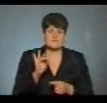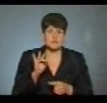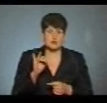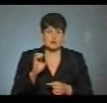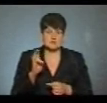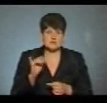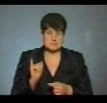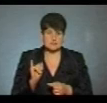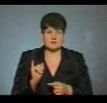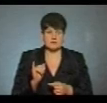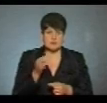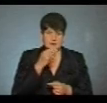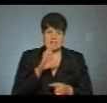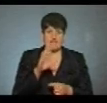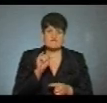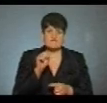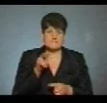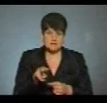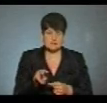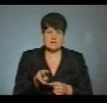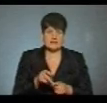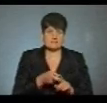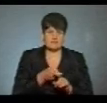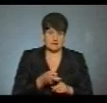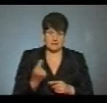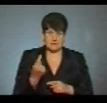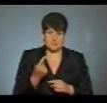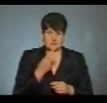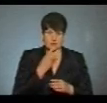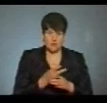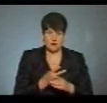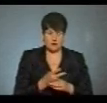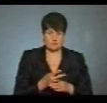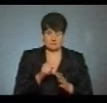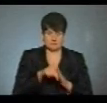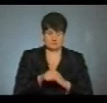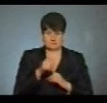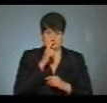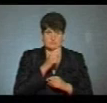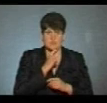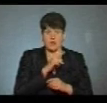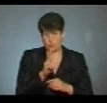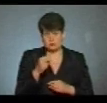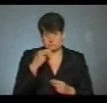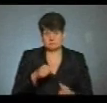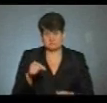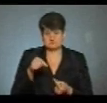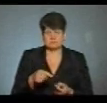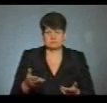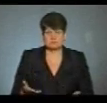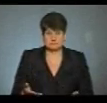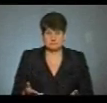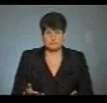на ВІЛ-інфекцію. Так? На перший погляд логіки в цьому немає, але кажуть, що для декого вони виявляються ефективними.